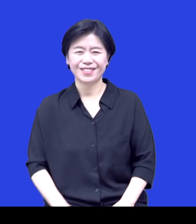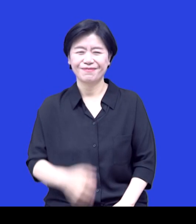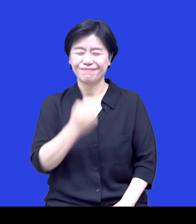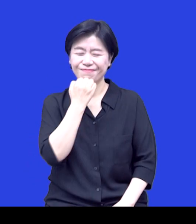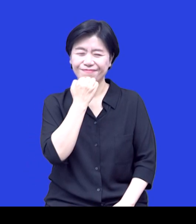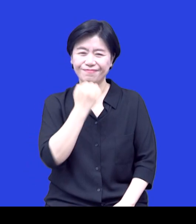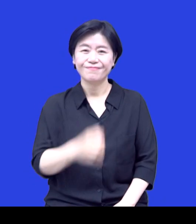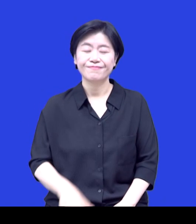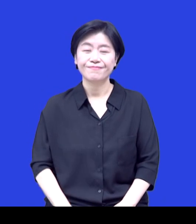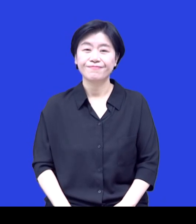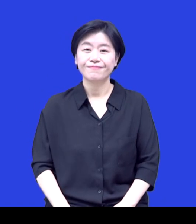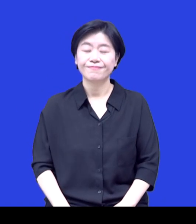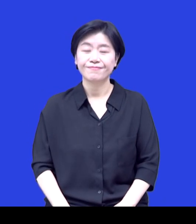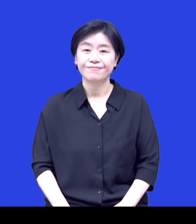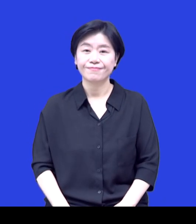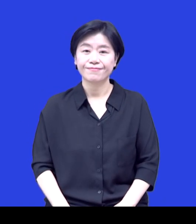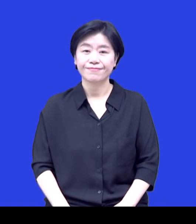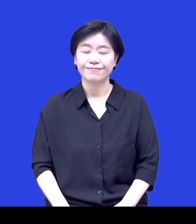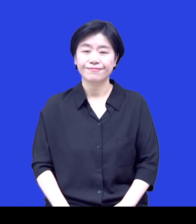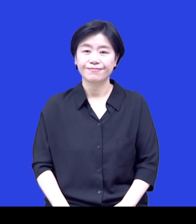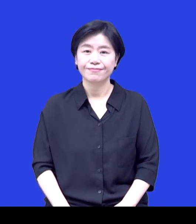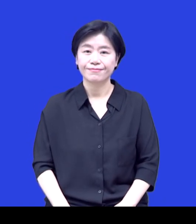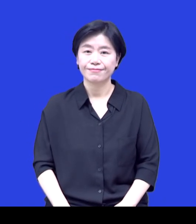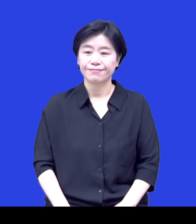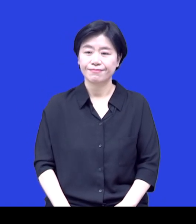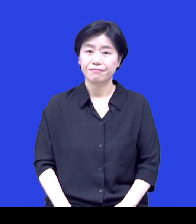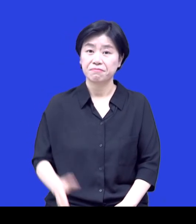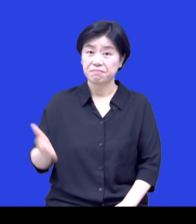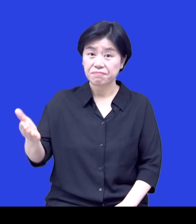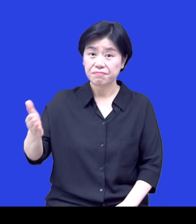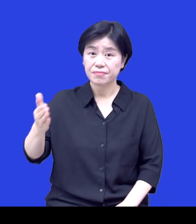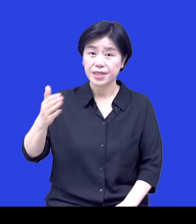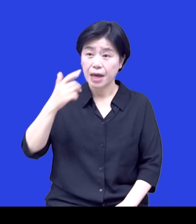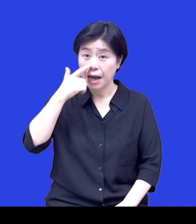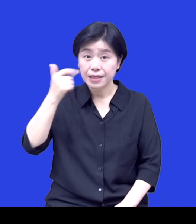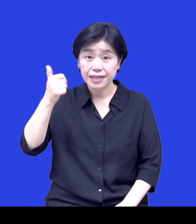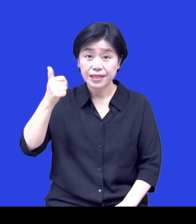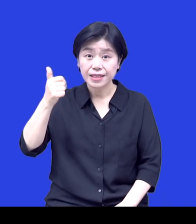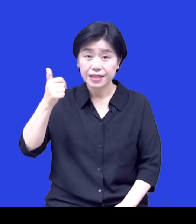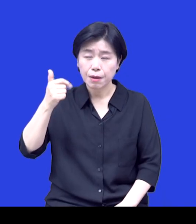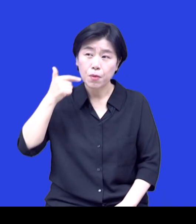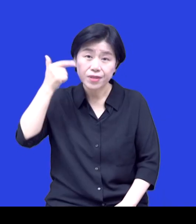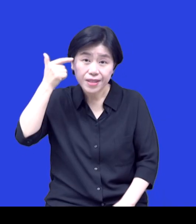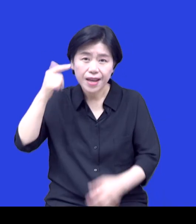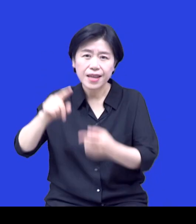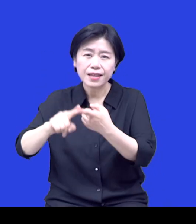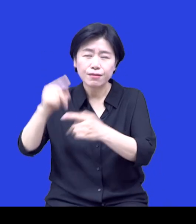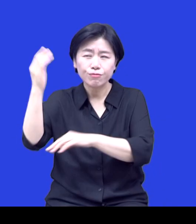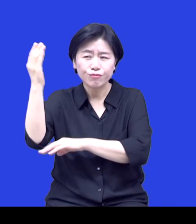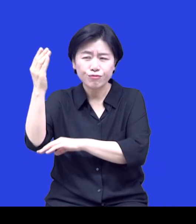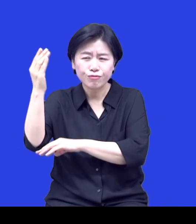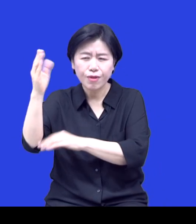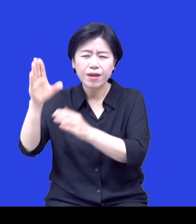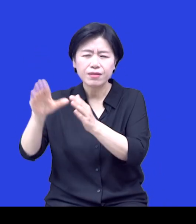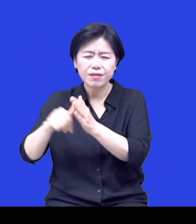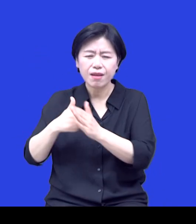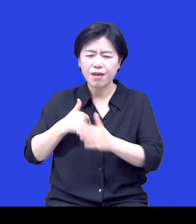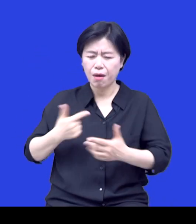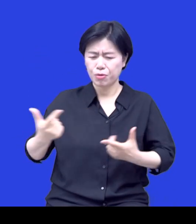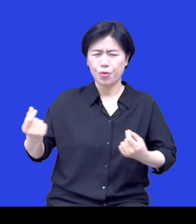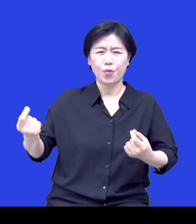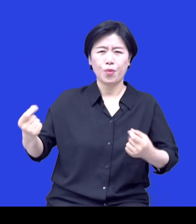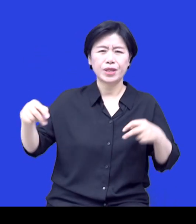그런데 아멘입니다. 초반부에 그 아버님 간증하실 때 예. 제가 좀 짠하더라고요. 우리 네, 아버지 네. 생각이 나시고 예, 예, 몇 년 전에 그죠.